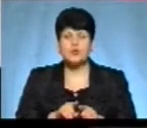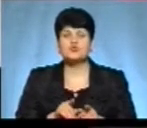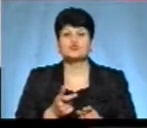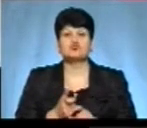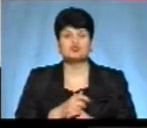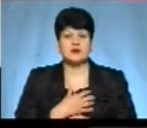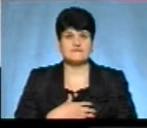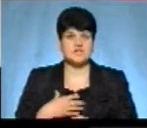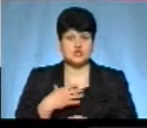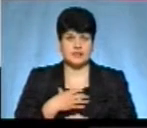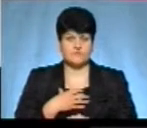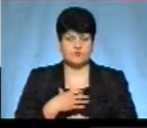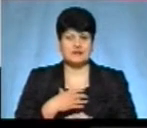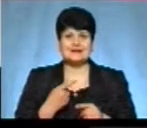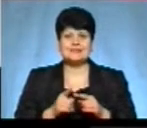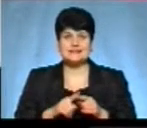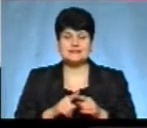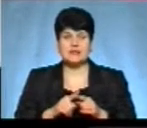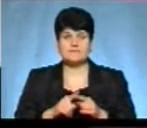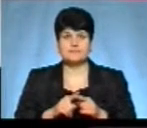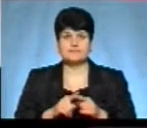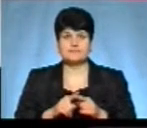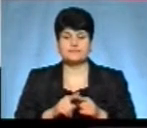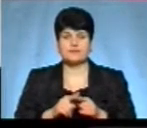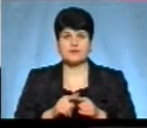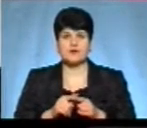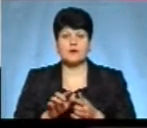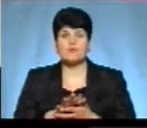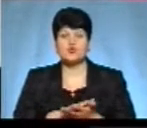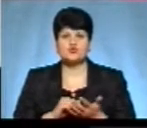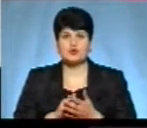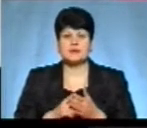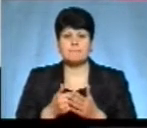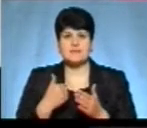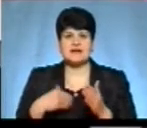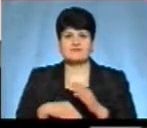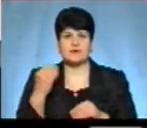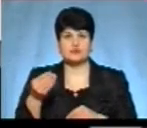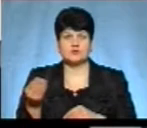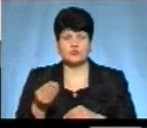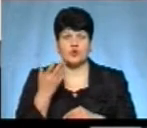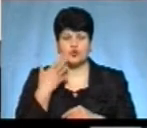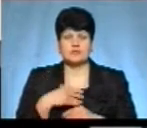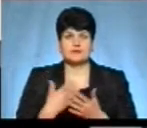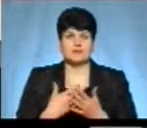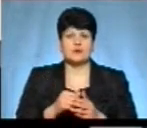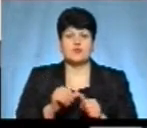– це пошкодження передвиборчої агітації. Ми бачили вже і в Тернополі, і в області, коли деякі бікборди,